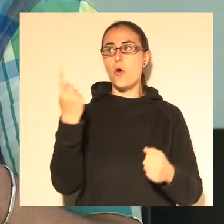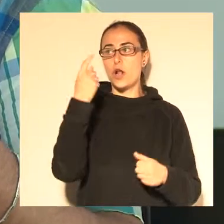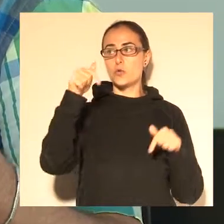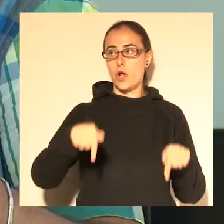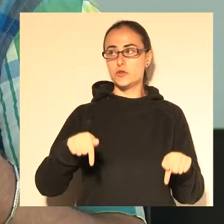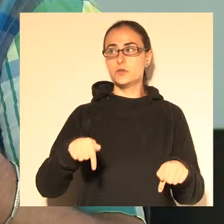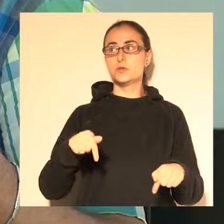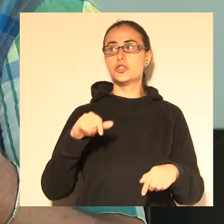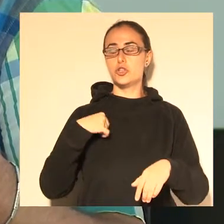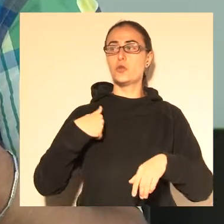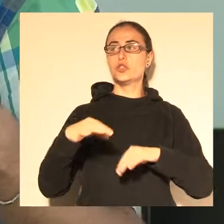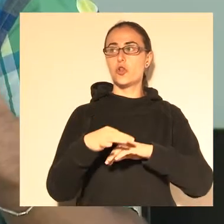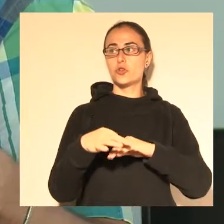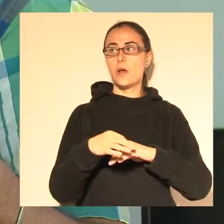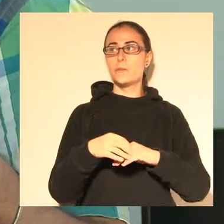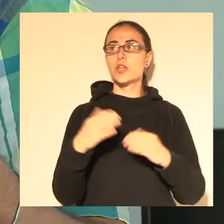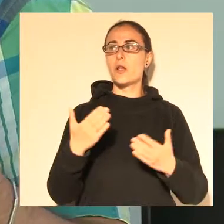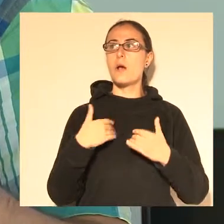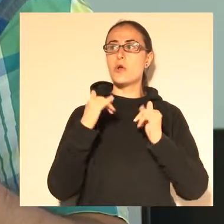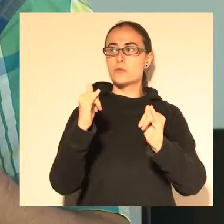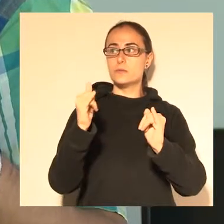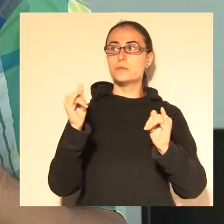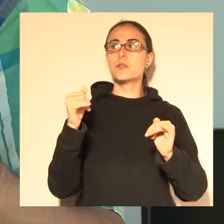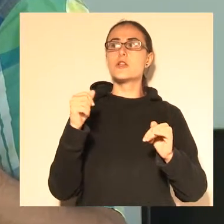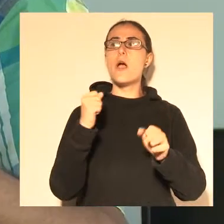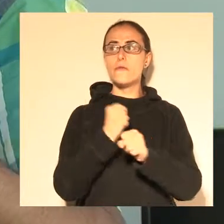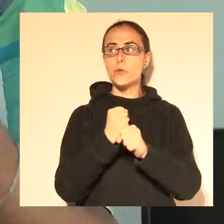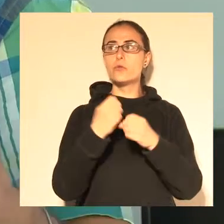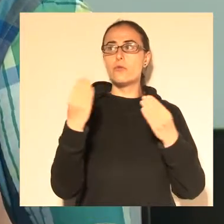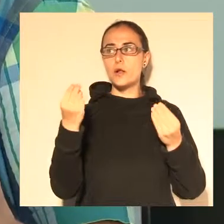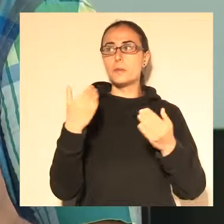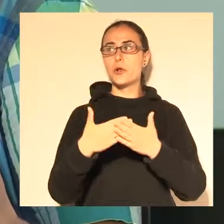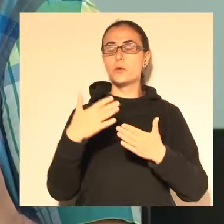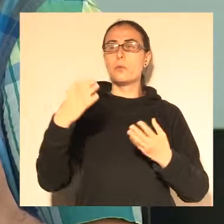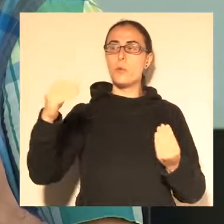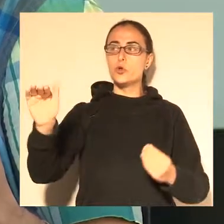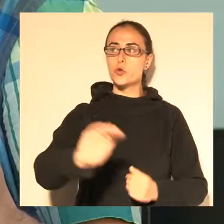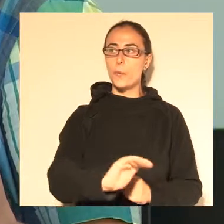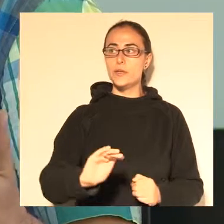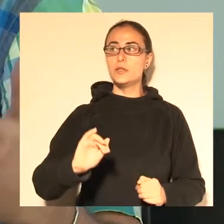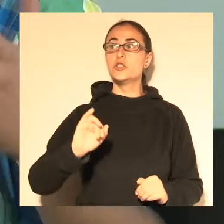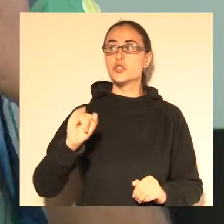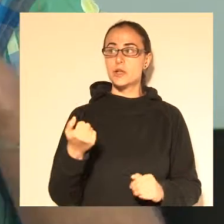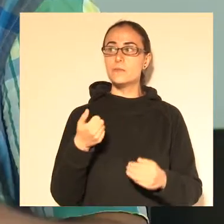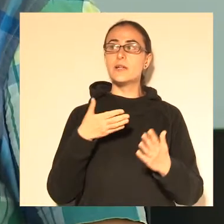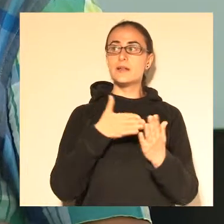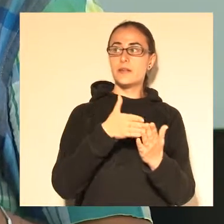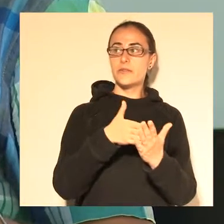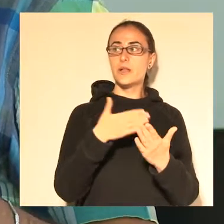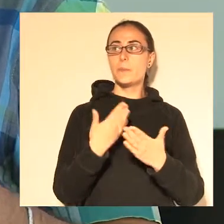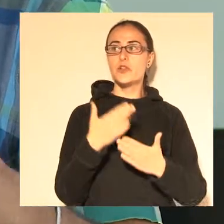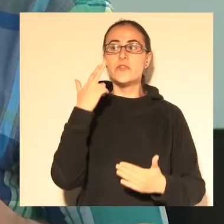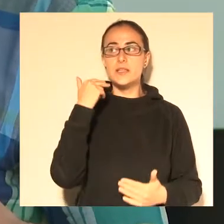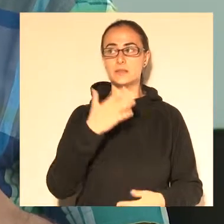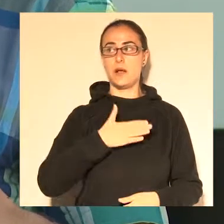ăsta Eu și soția mea și cei care ne au ajutat am făcut și facem foarte mult bine pentru mulți copii și a trebuit să intervin vin ca